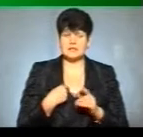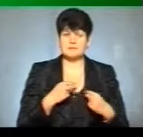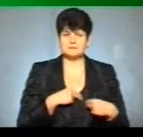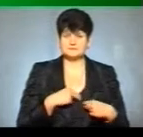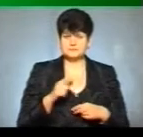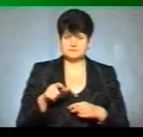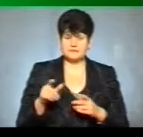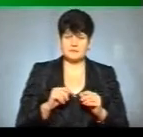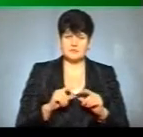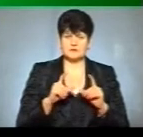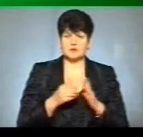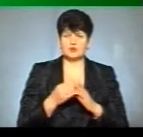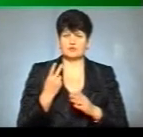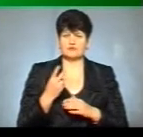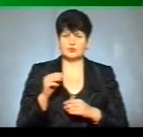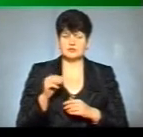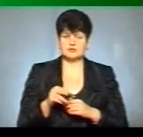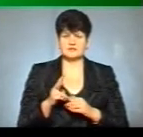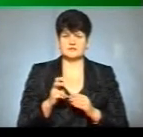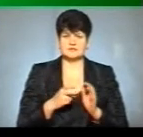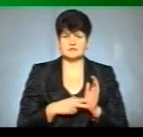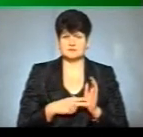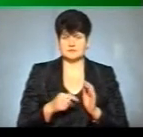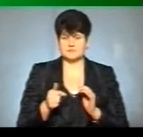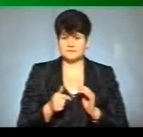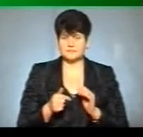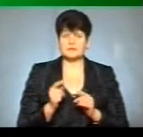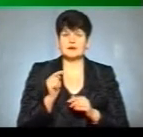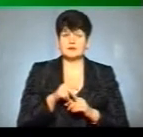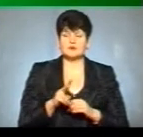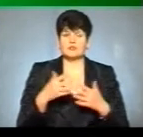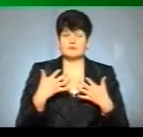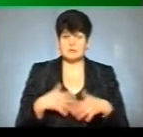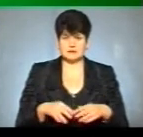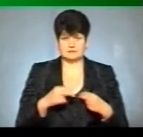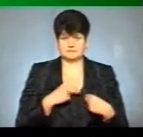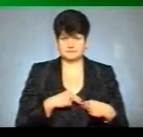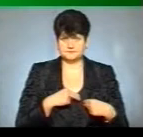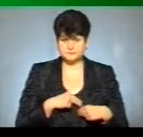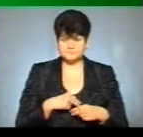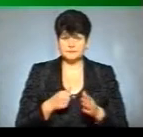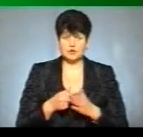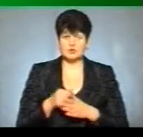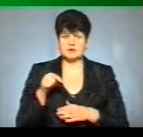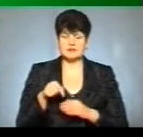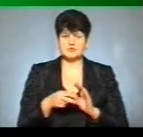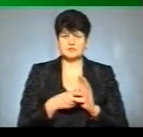людей підвищиться до 2270 гривень. Для тих, хто втратив працездатність – до